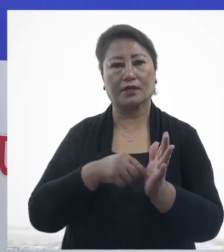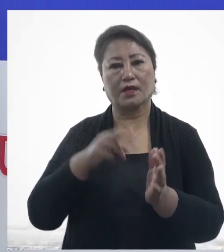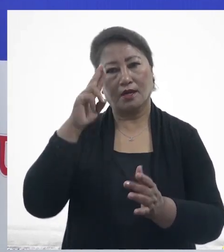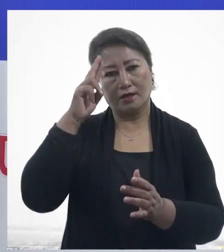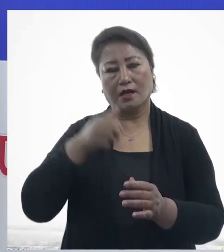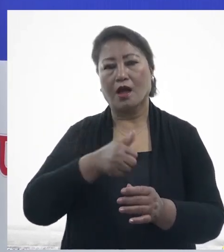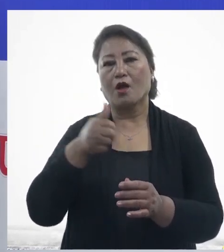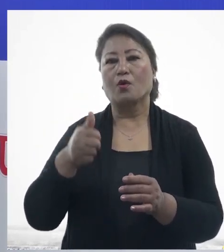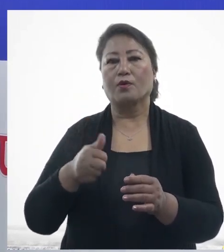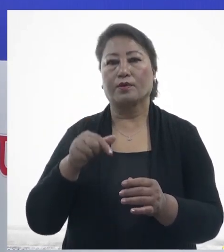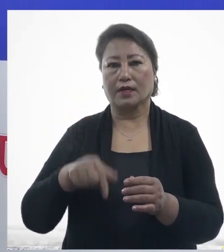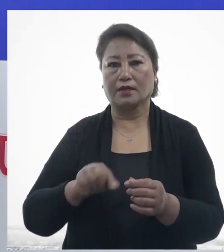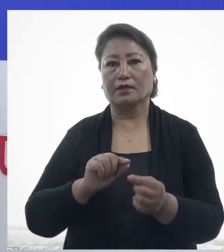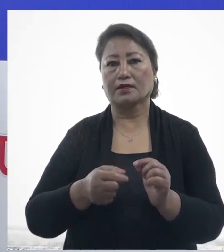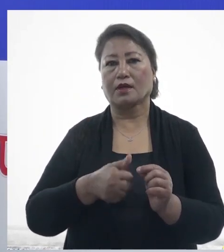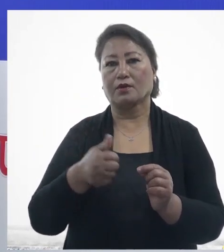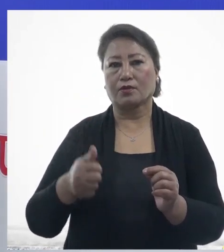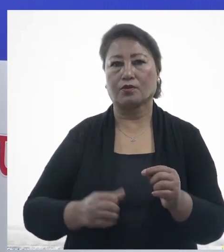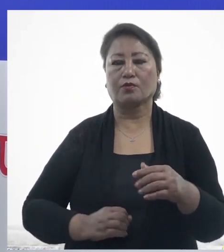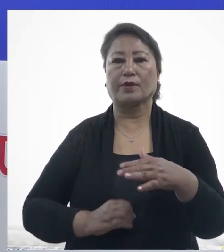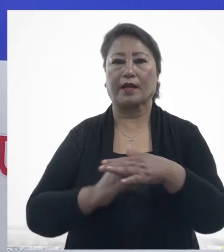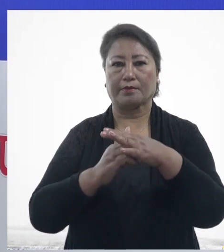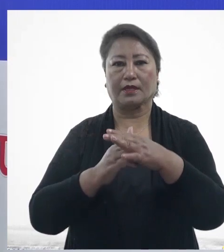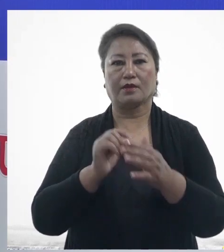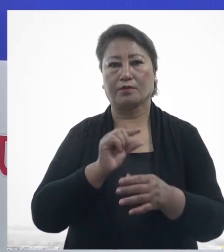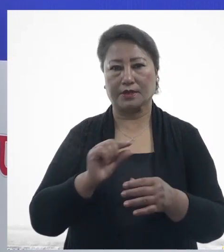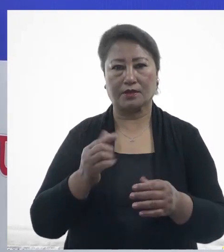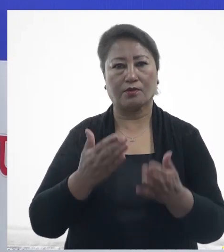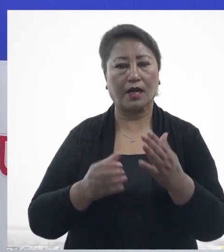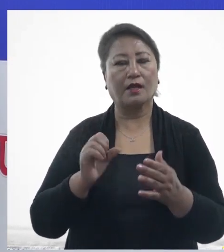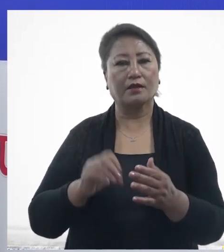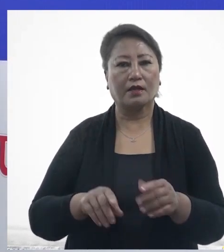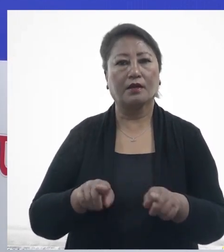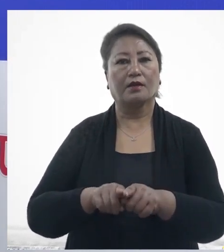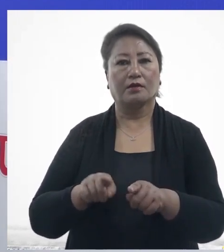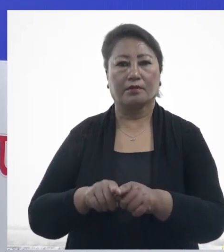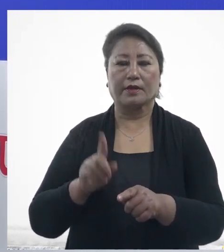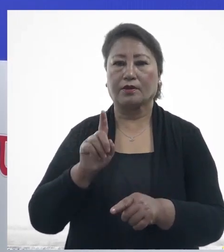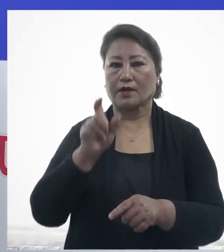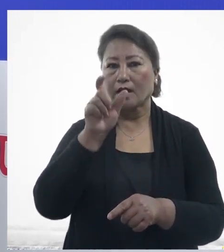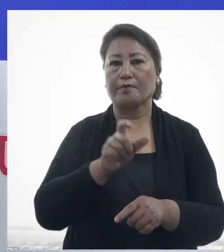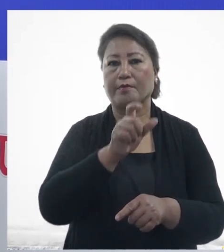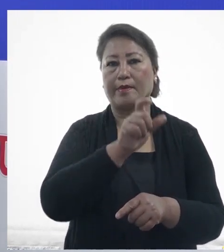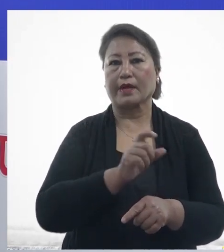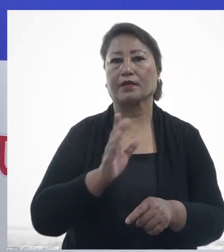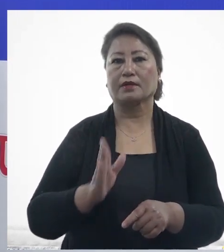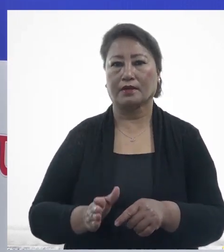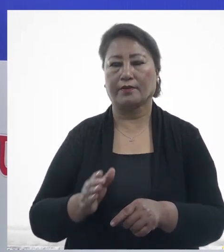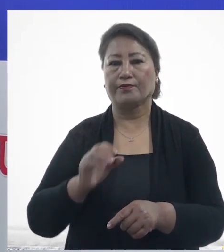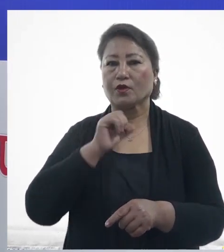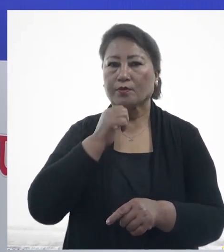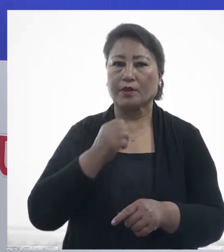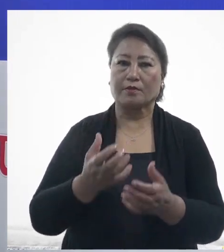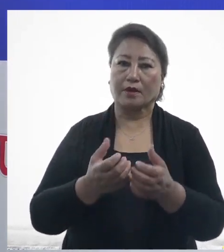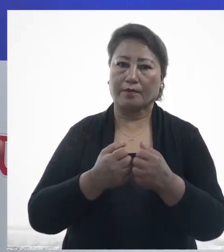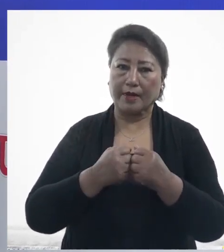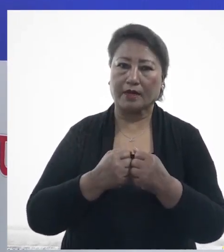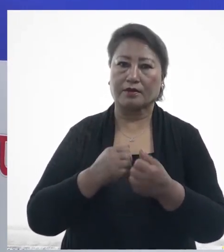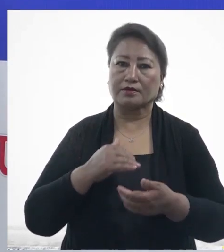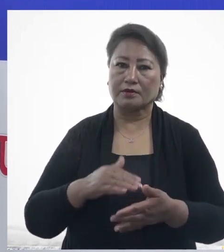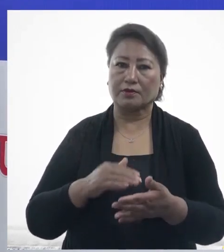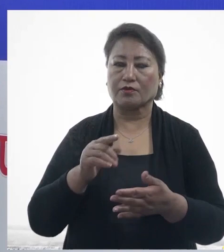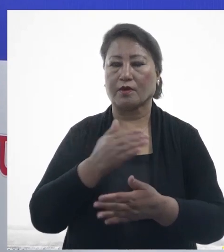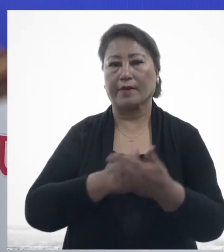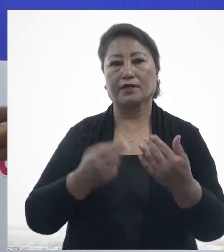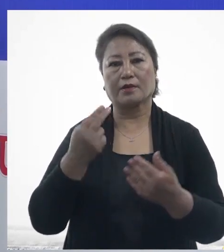अरू अहिले तत्कालका लागि अरू नै उसका प्रायोरिटीका विषयहरू हुन सक्छन् तर तथापि तपाईँको एउटा व्यक्तिले एउटा उमेरमा एउटा पाएको जन्म ऊ अपाङ्गतै